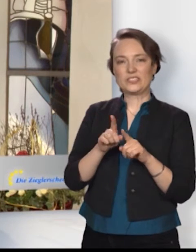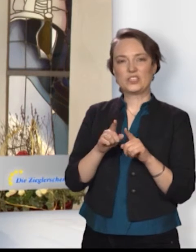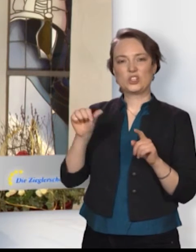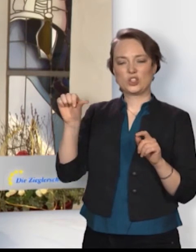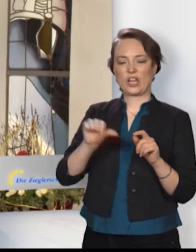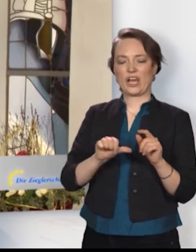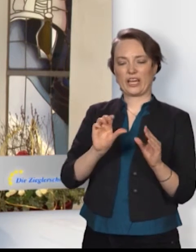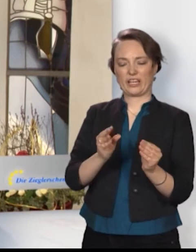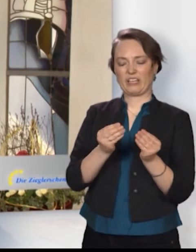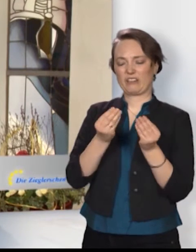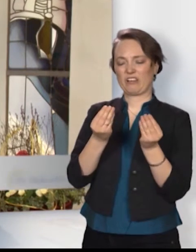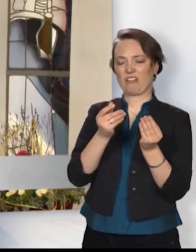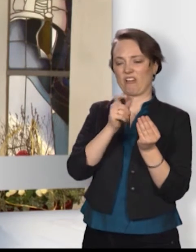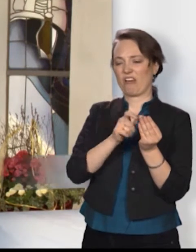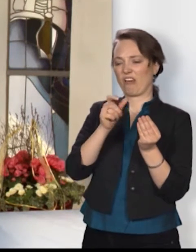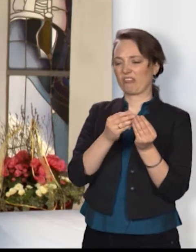seinem Leben hat.